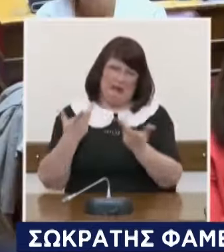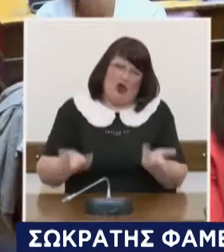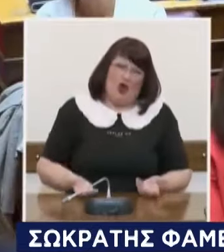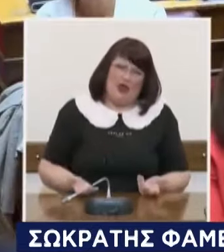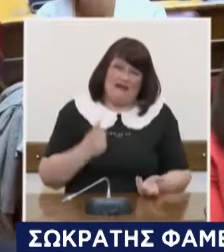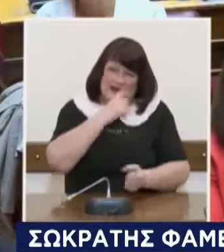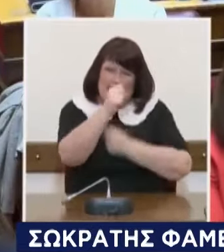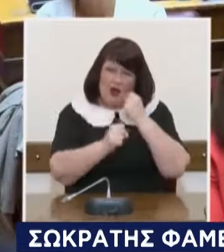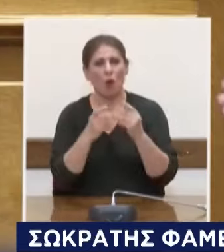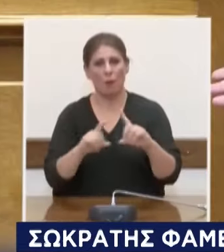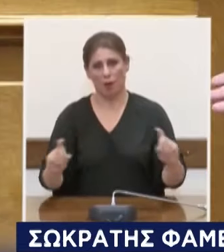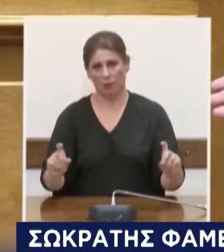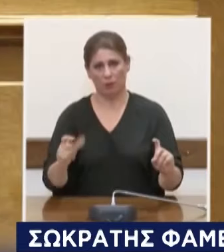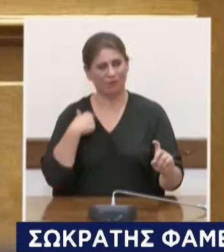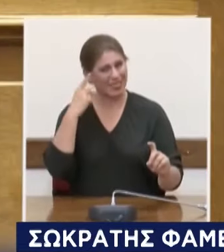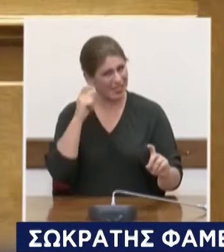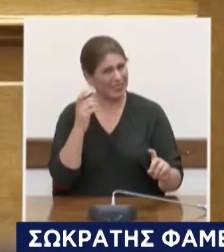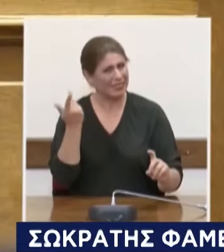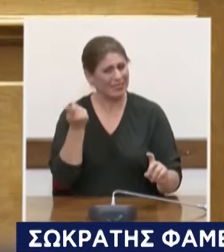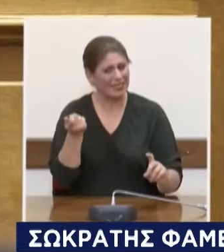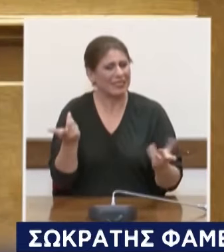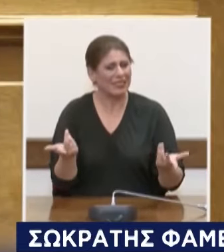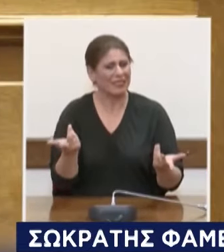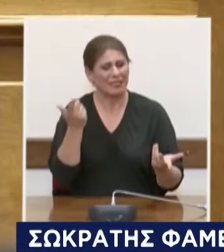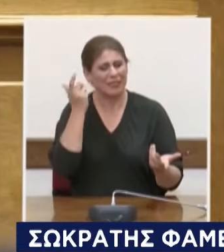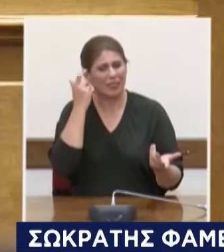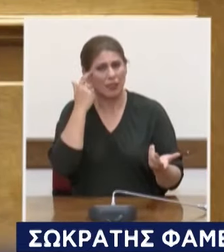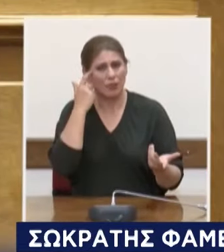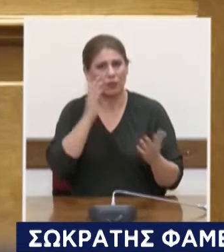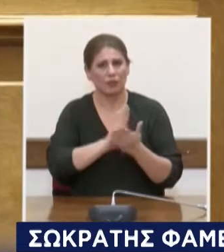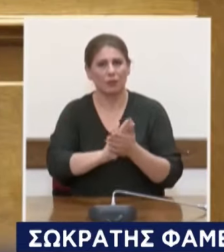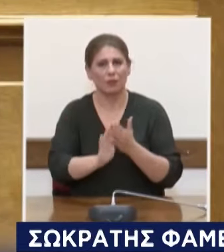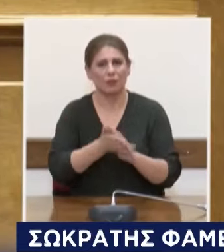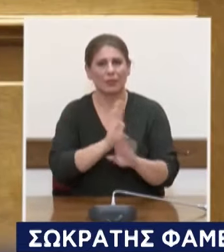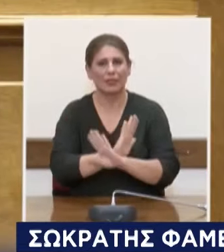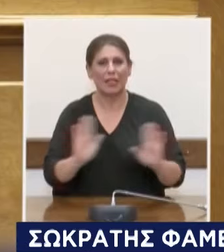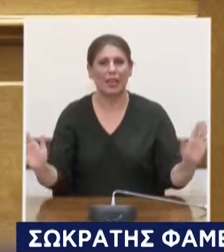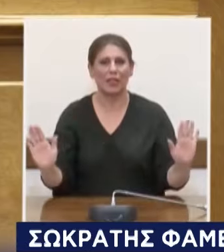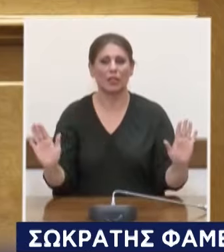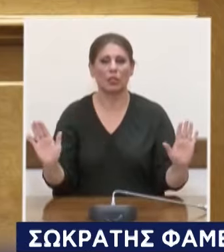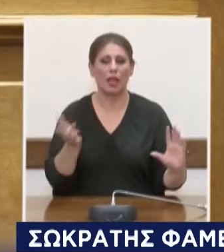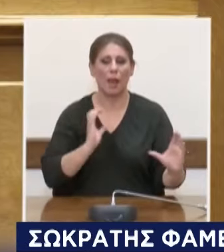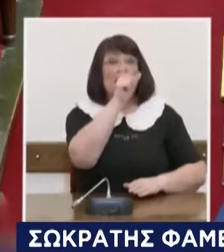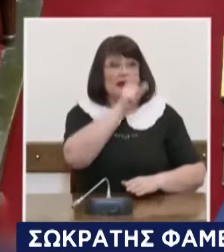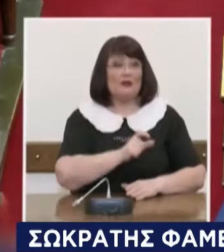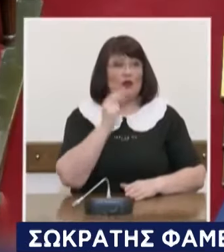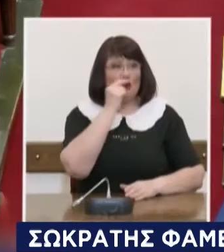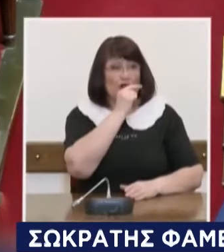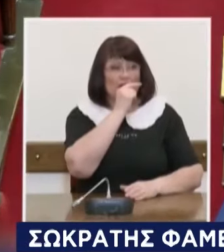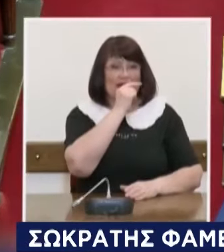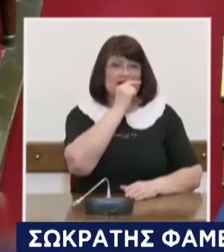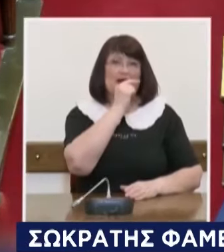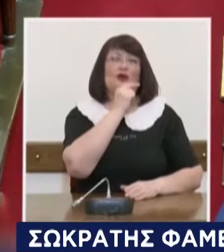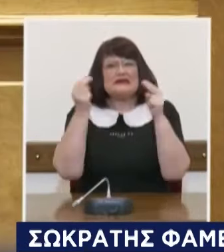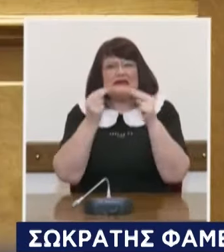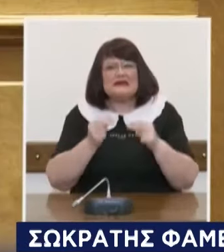υπάρχει μηχανισμός των πολυεθνικών. Τελείωσαν τα επικοινωνιακά χαρτιά. Αποτυχημένο το τρίκ της επιστολής, κύριε Μητσοτάκη. Γι' αυτά το λιγοπόλι